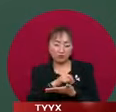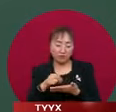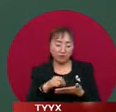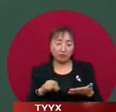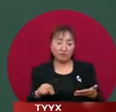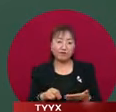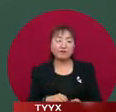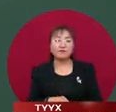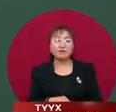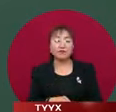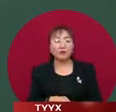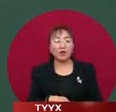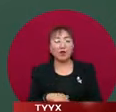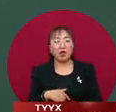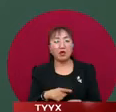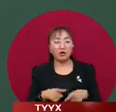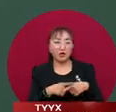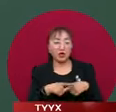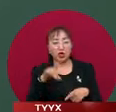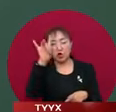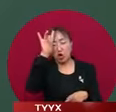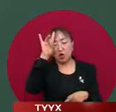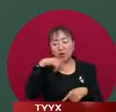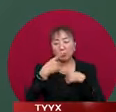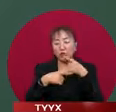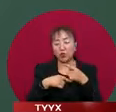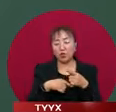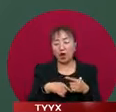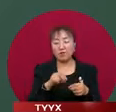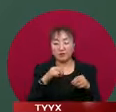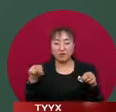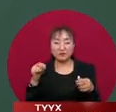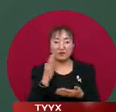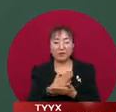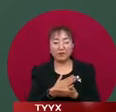хэсэг дээр грек ромын талаар дэлгэрэнгүй бичсэн байгаа. Сурагчгээ ашиглаад